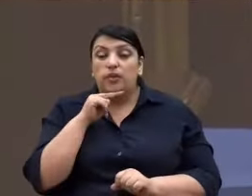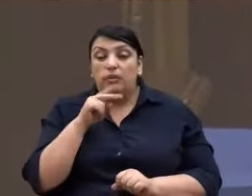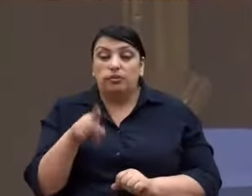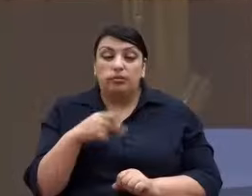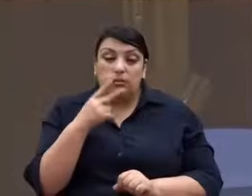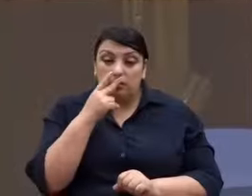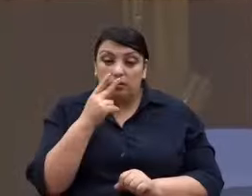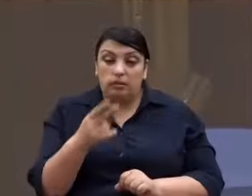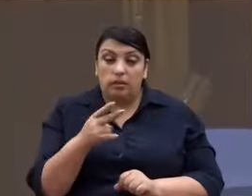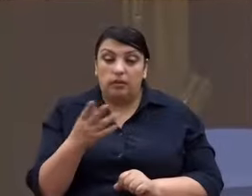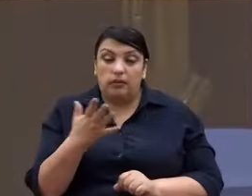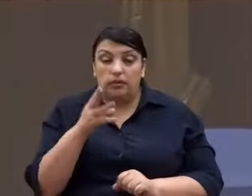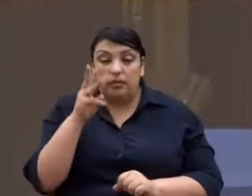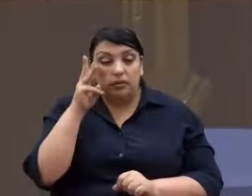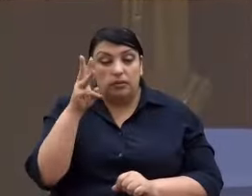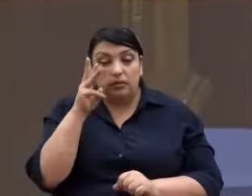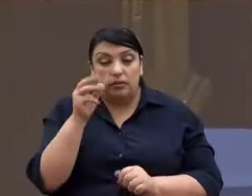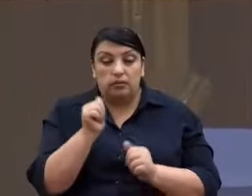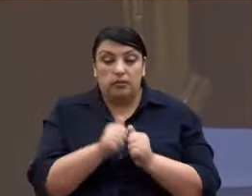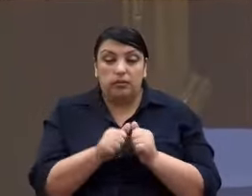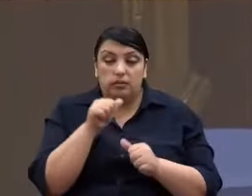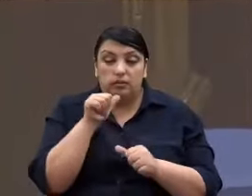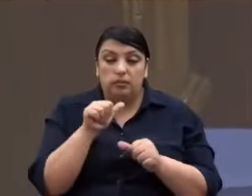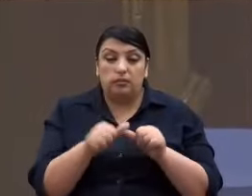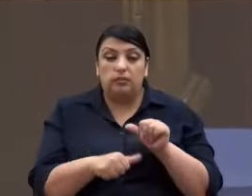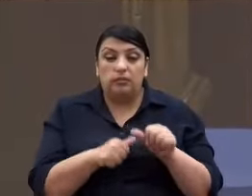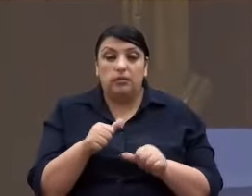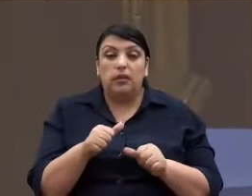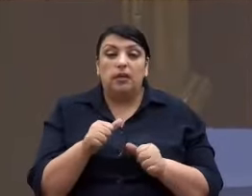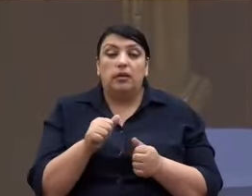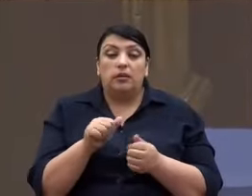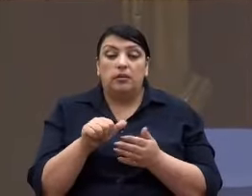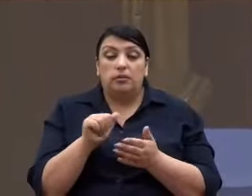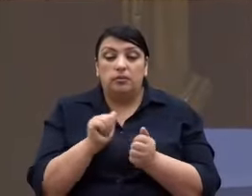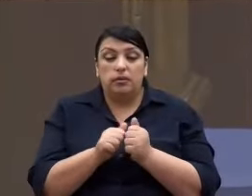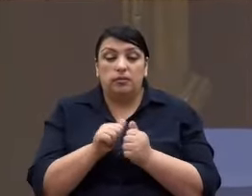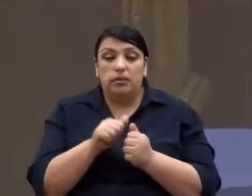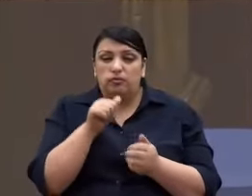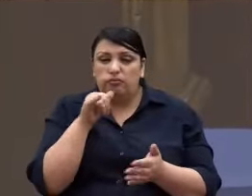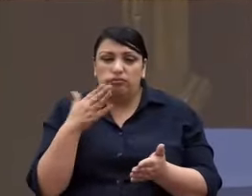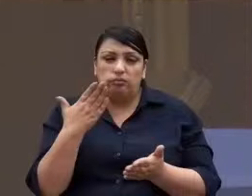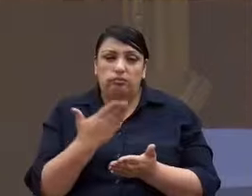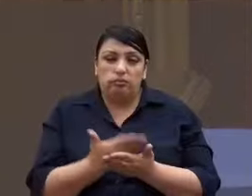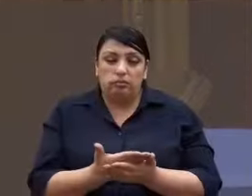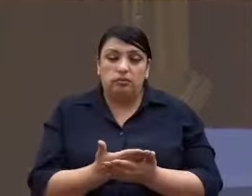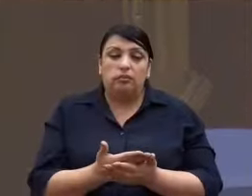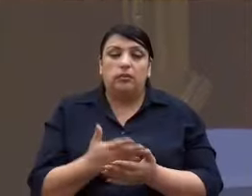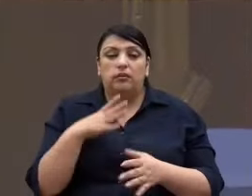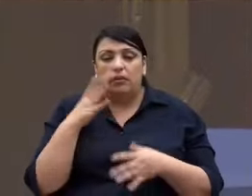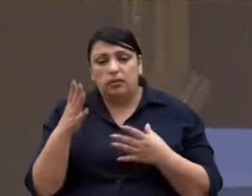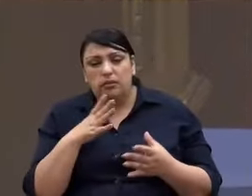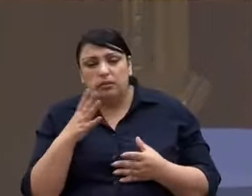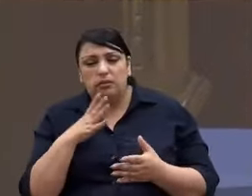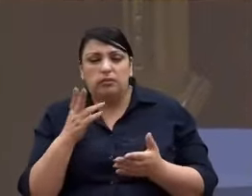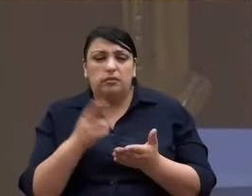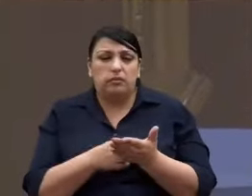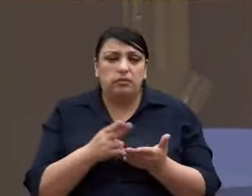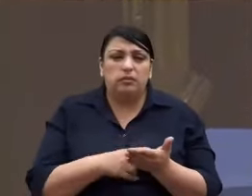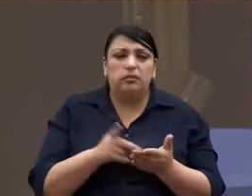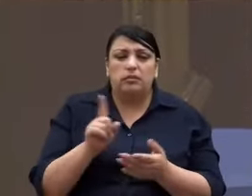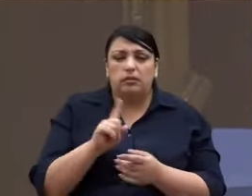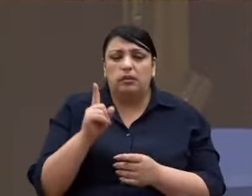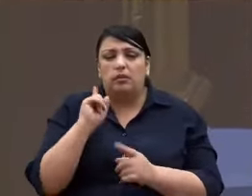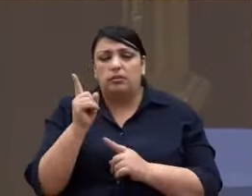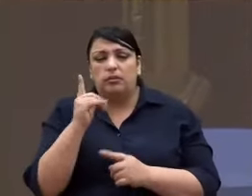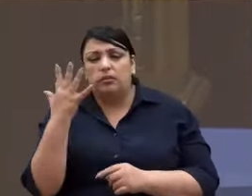թե ինչպես է Իրանը մշտապես արձագանքել թե դիտորդական առաքելության տեղակայման փաստին, թե զորավարժություններին և թե ապրիլի